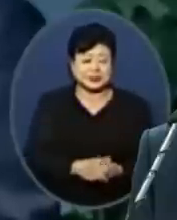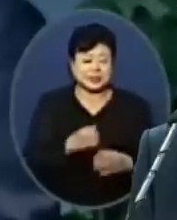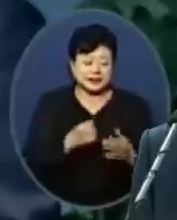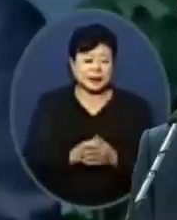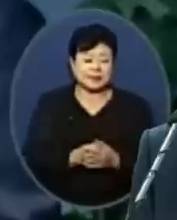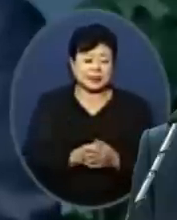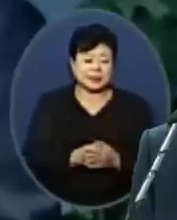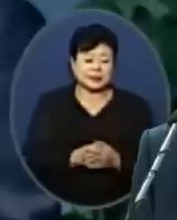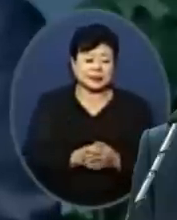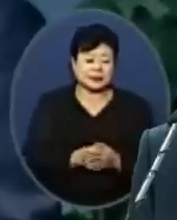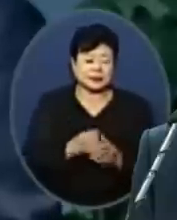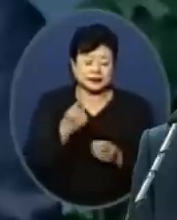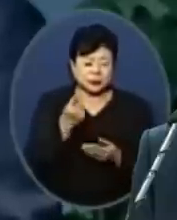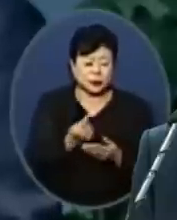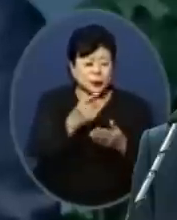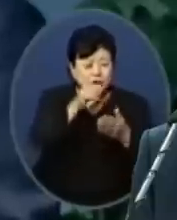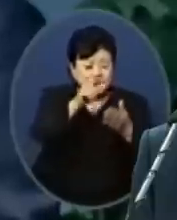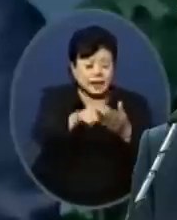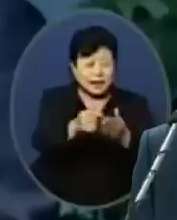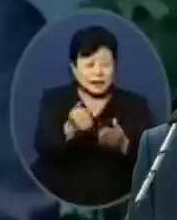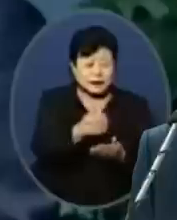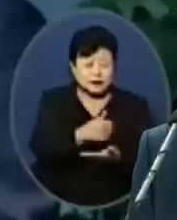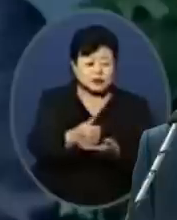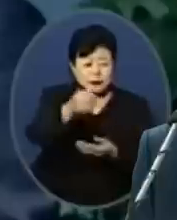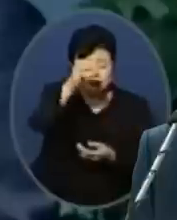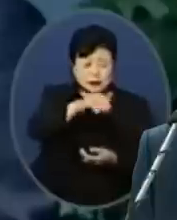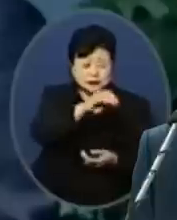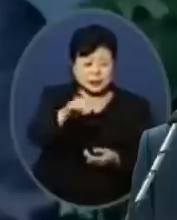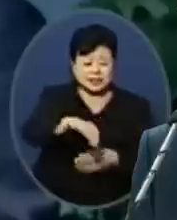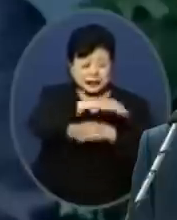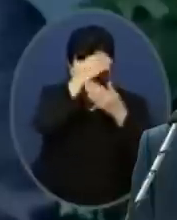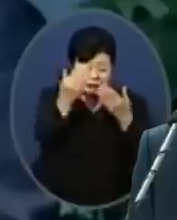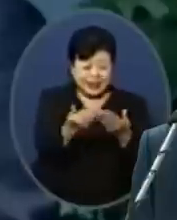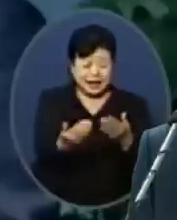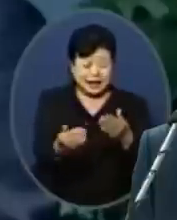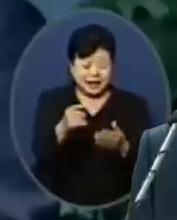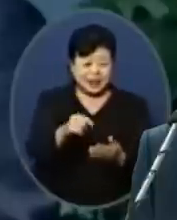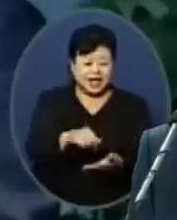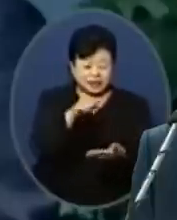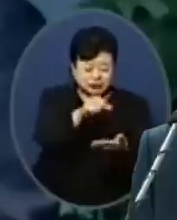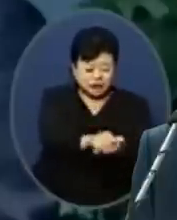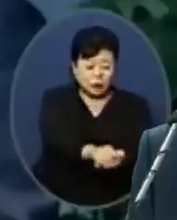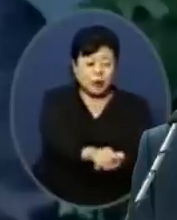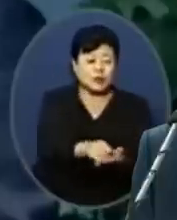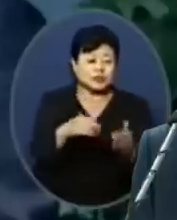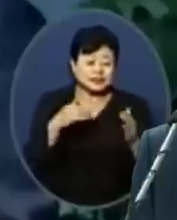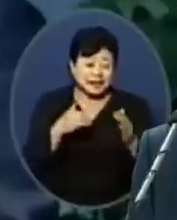그러므로 이런 것이 다가오거든 이미 주님이 십자가에서 다 정복해버린